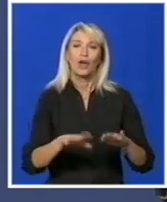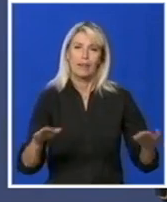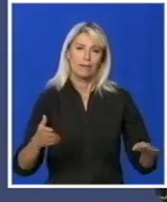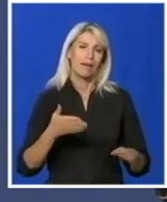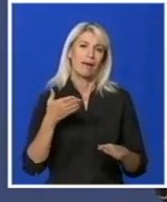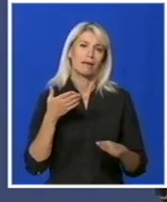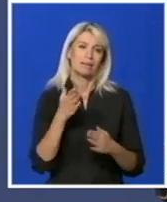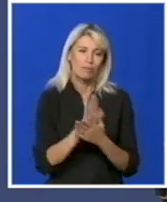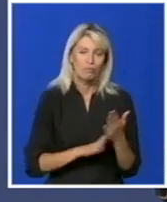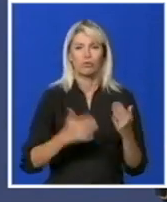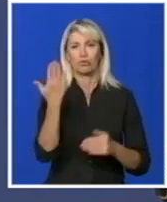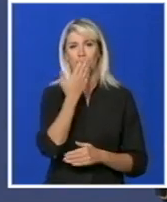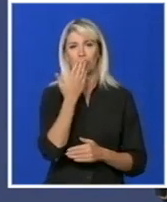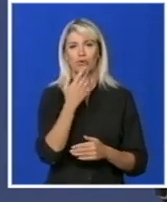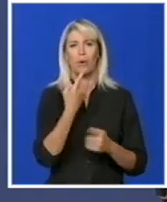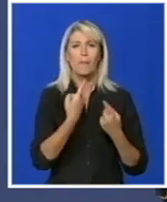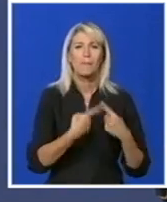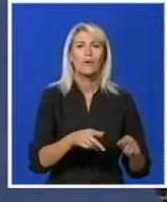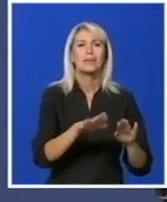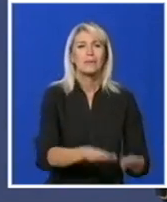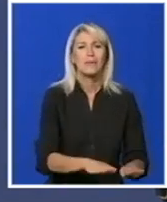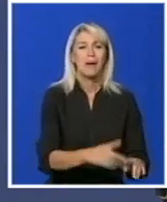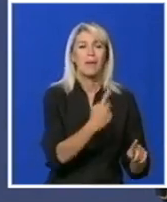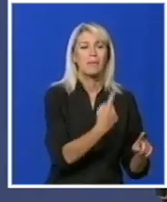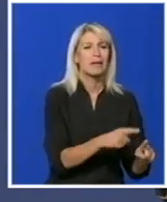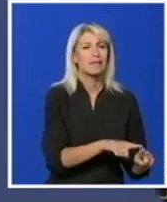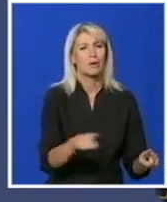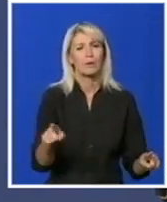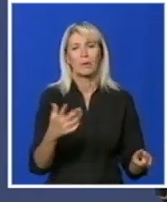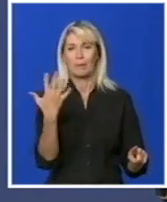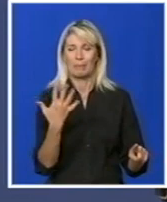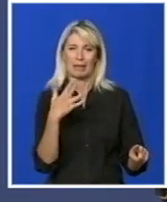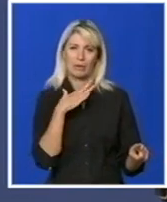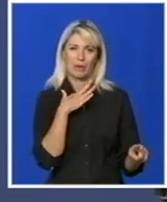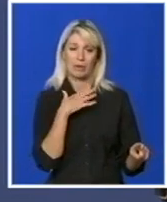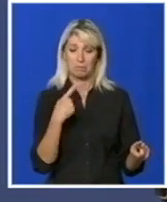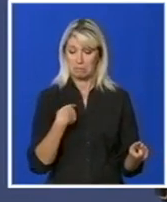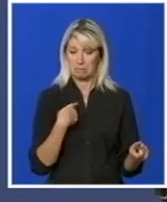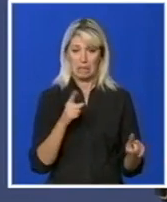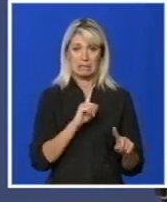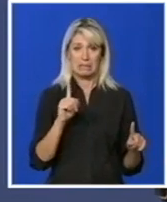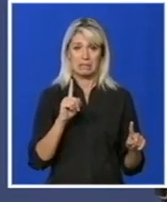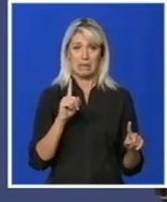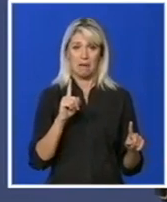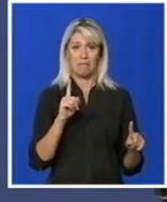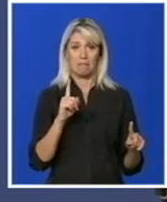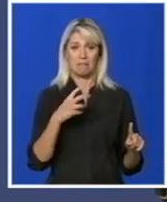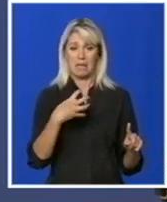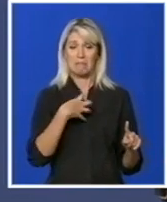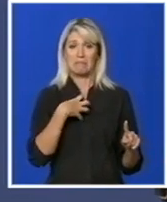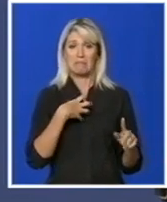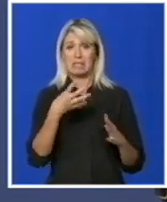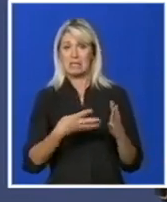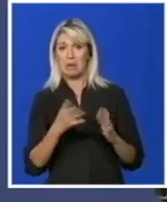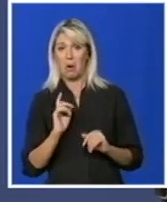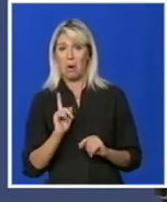prvi, drugi, do četvrtog, petog razreda. Ja nisam ni psiholog, ni sociolog u tom smislu, znam nešto